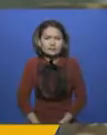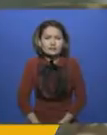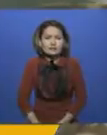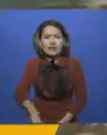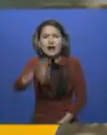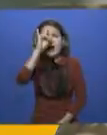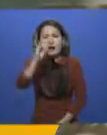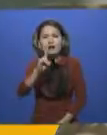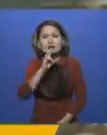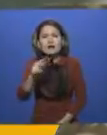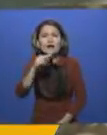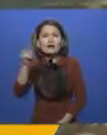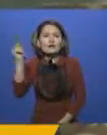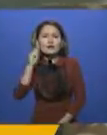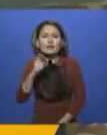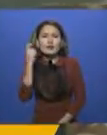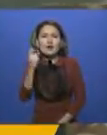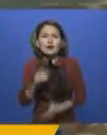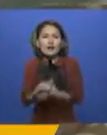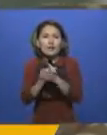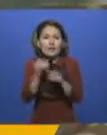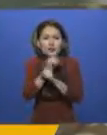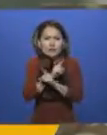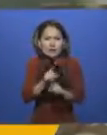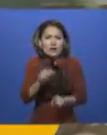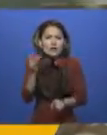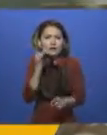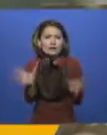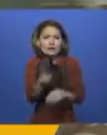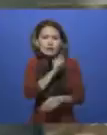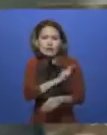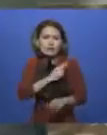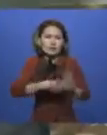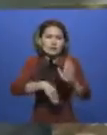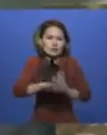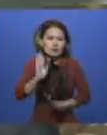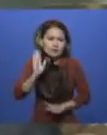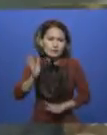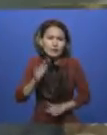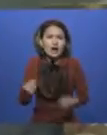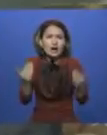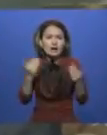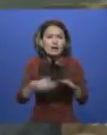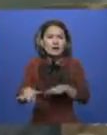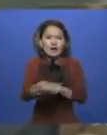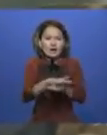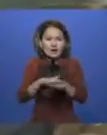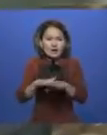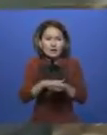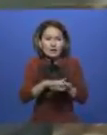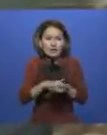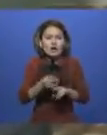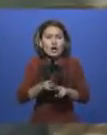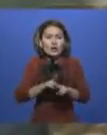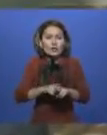Қазақстан мен Қытай арасындағы экономикалық мәдени байланысты насихаттап, әріптестікті нығайтуға өз үлесімізді қосқымыз келді. Қазір халықтың басым бөлігі іскер